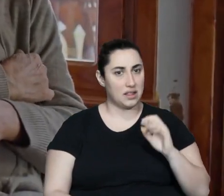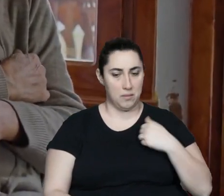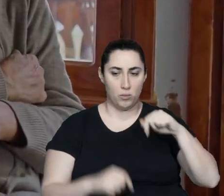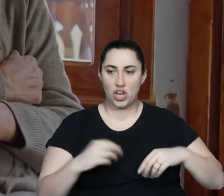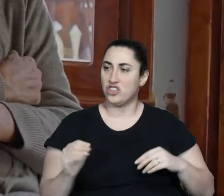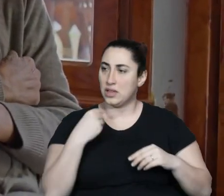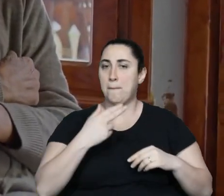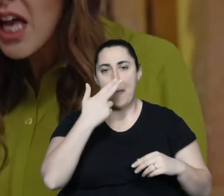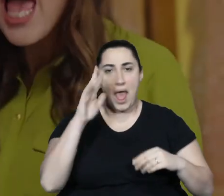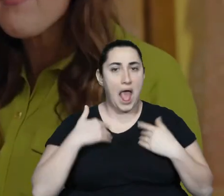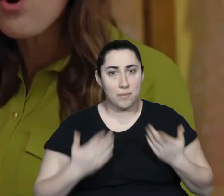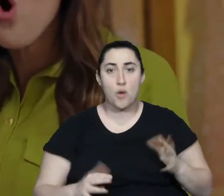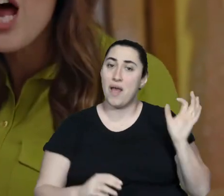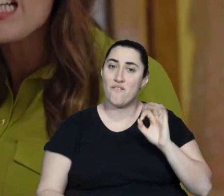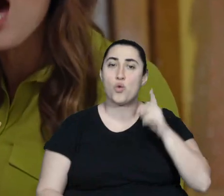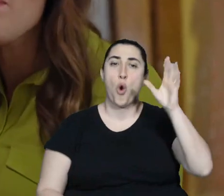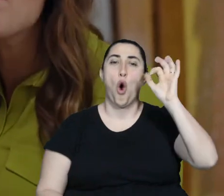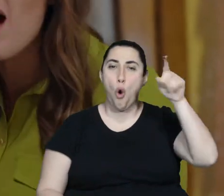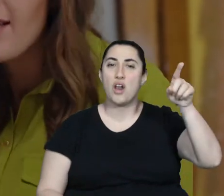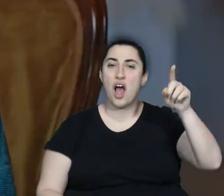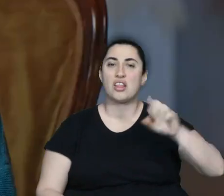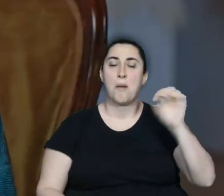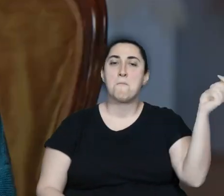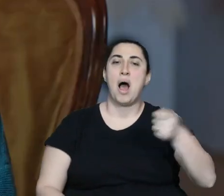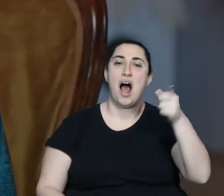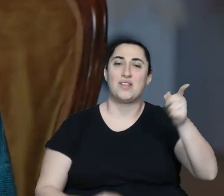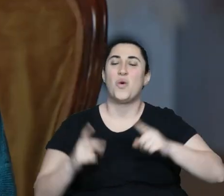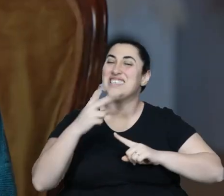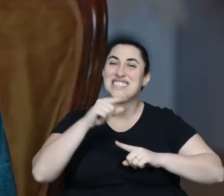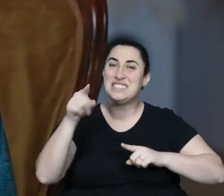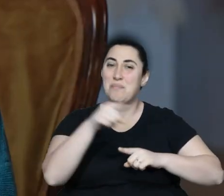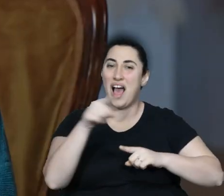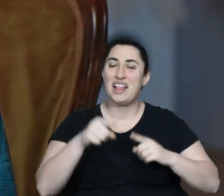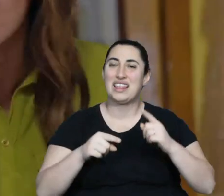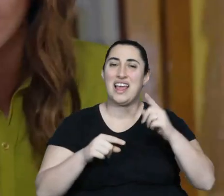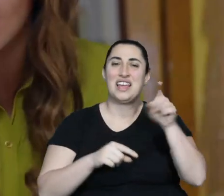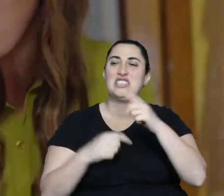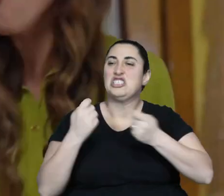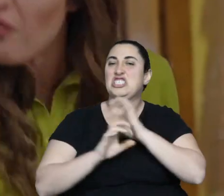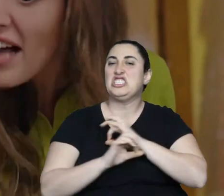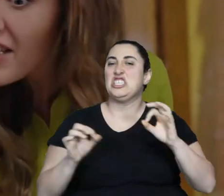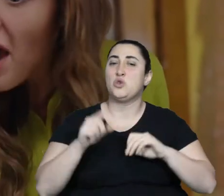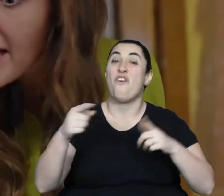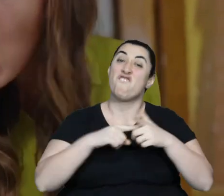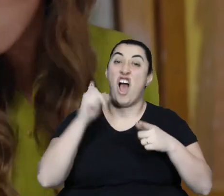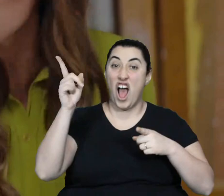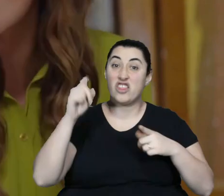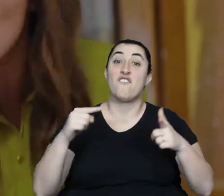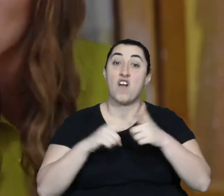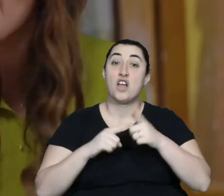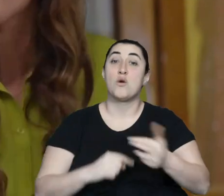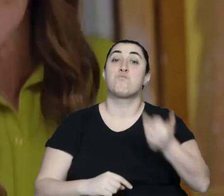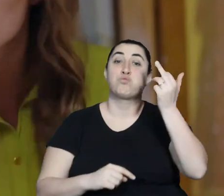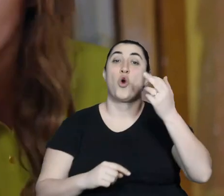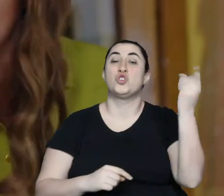çıktım, kabuğumu beğenmiyorum. Evet, o Ural da tam bir balta. O İsmail'i ipsiz sapsızın teki. O Fatih var ya, o da